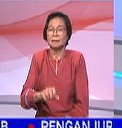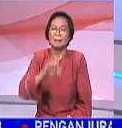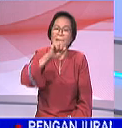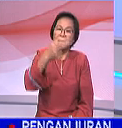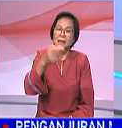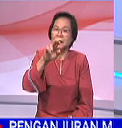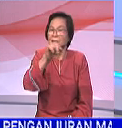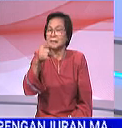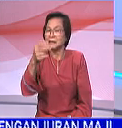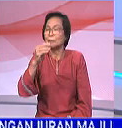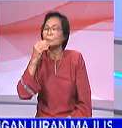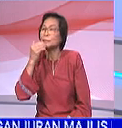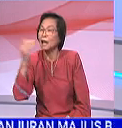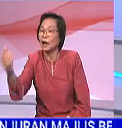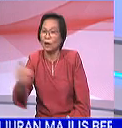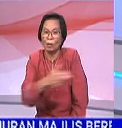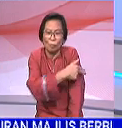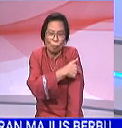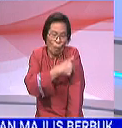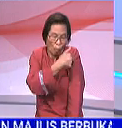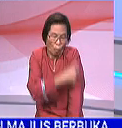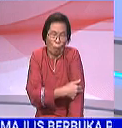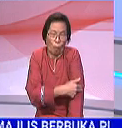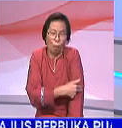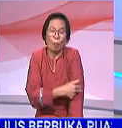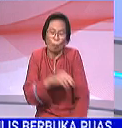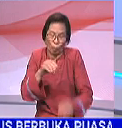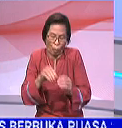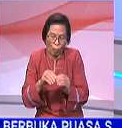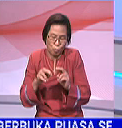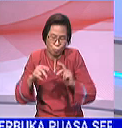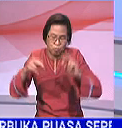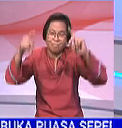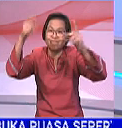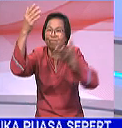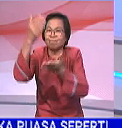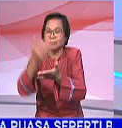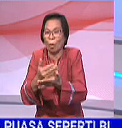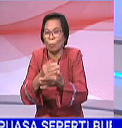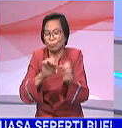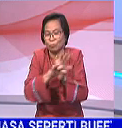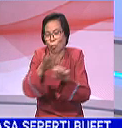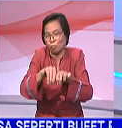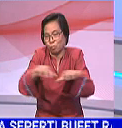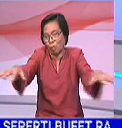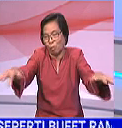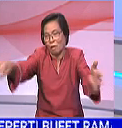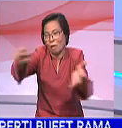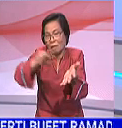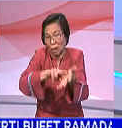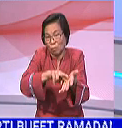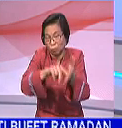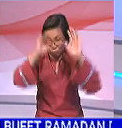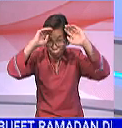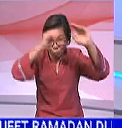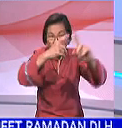cuma kasih facility di pusat perubatan perlu dipertimbangkan bagi membendung pun Laran kobis membelas laporan itu